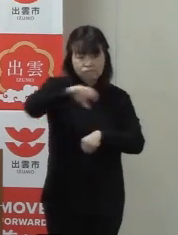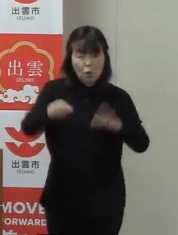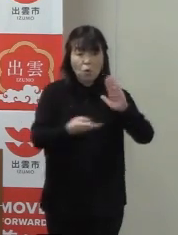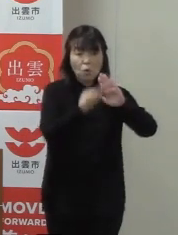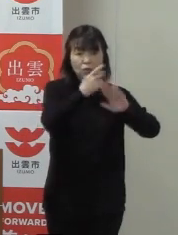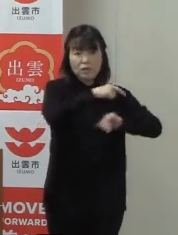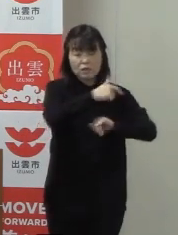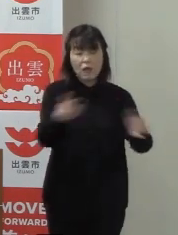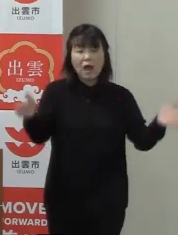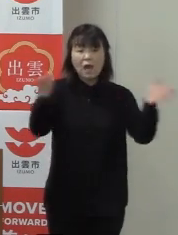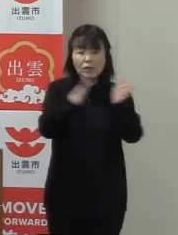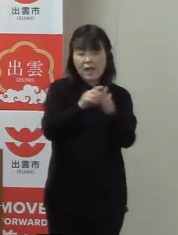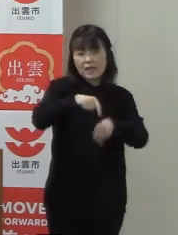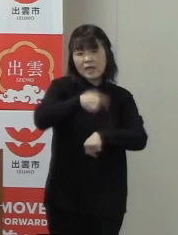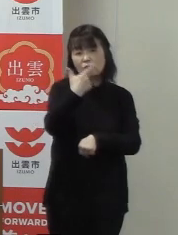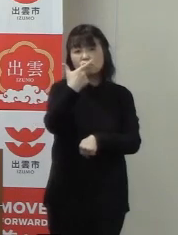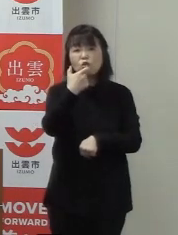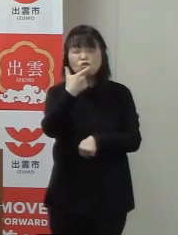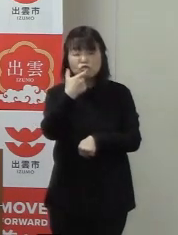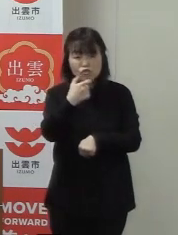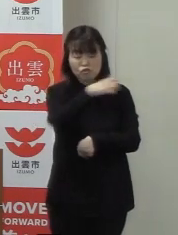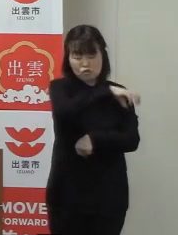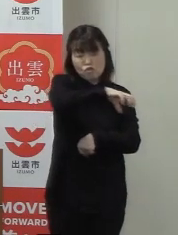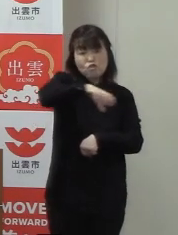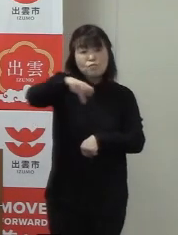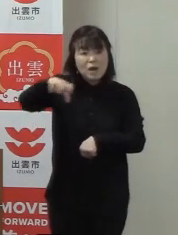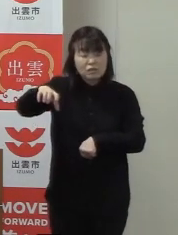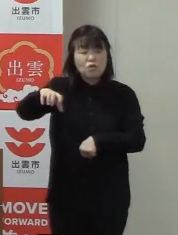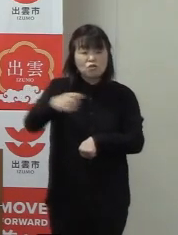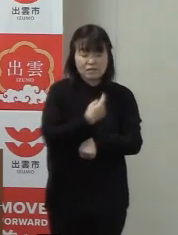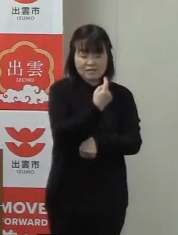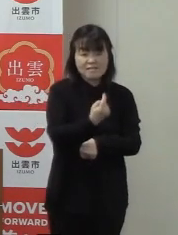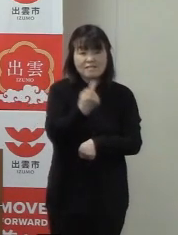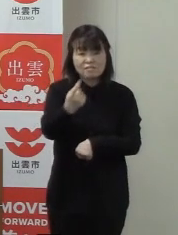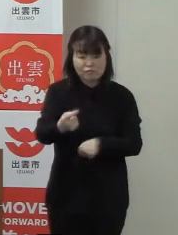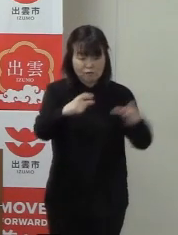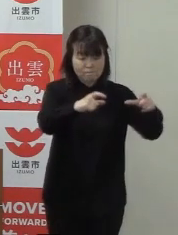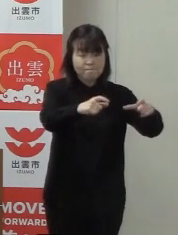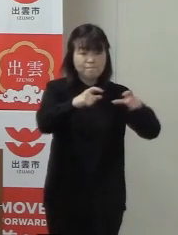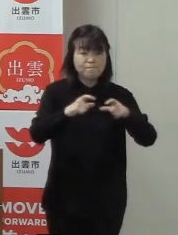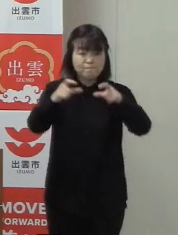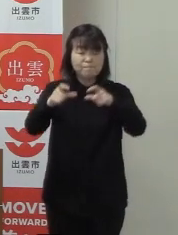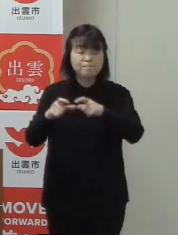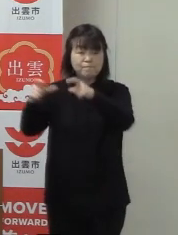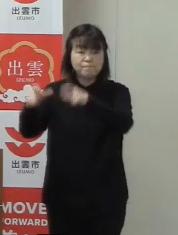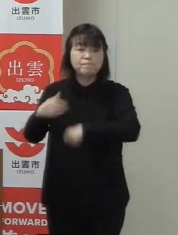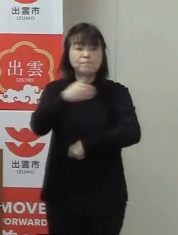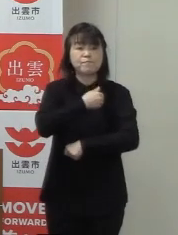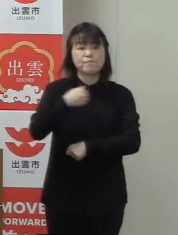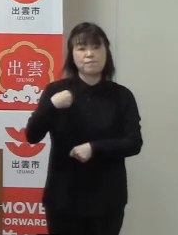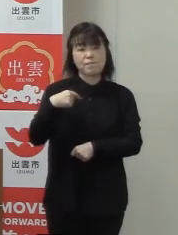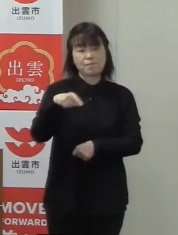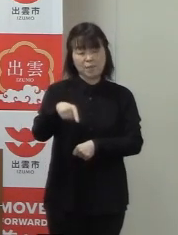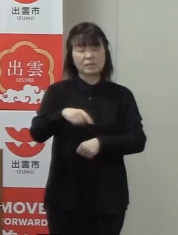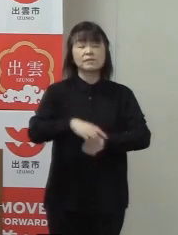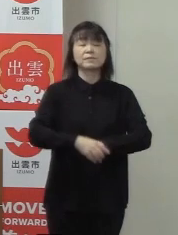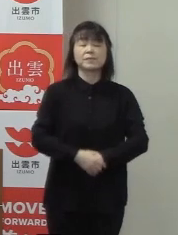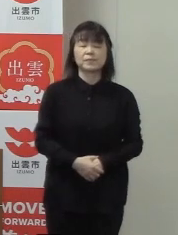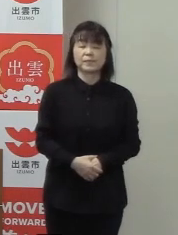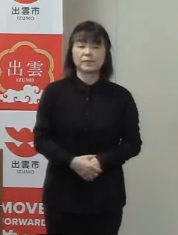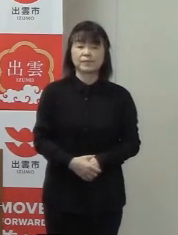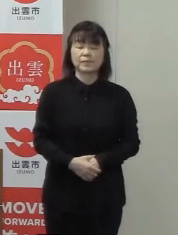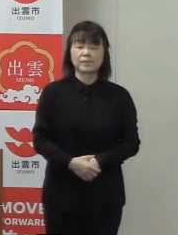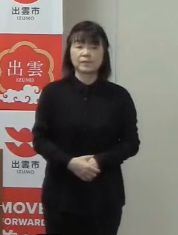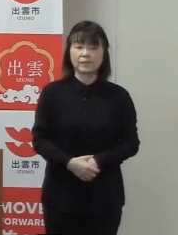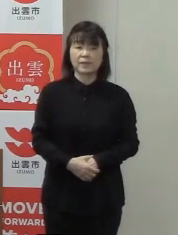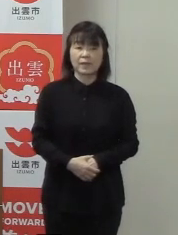ので、読めば160店舗がですね、参加していただいている店舗が